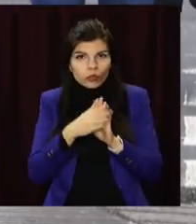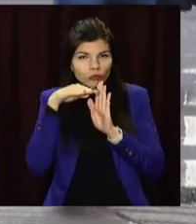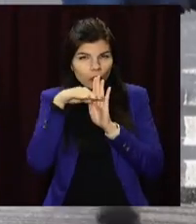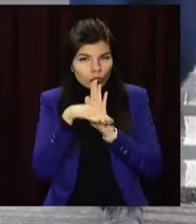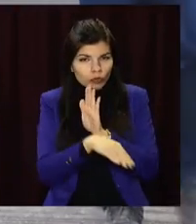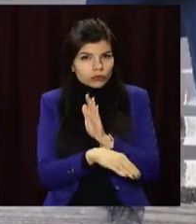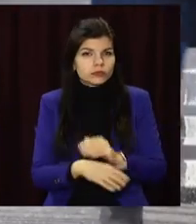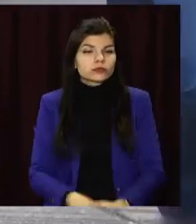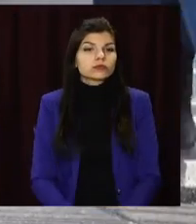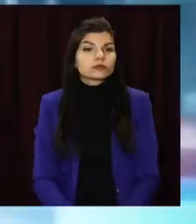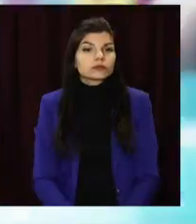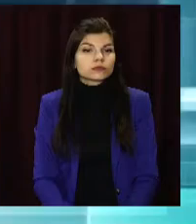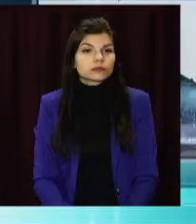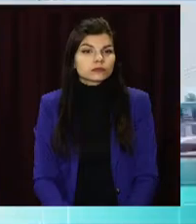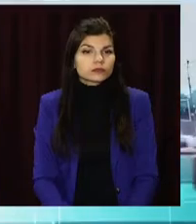захворюваності.